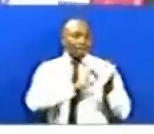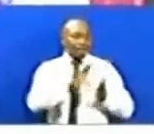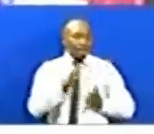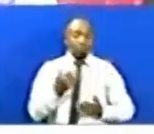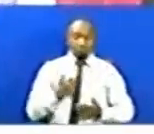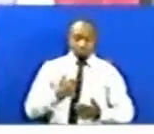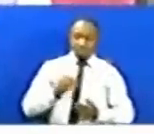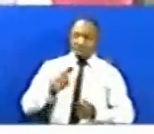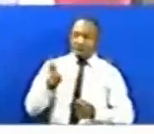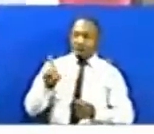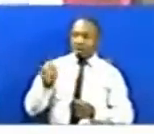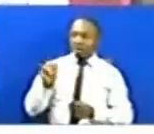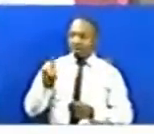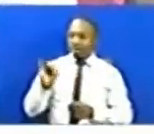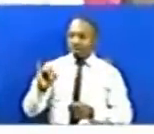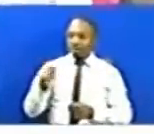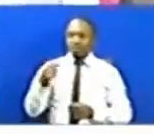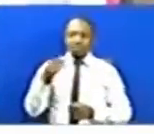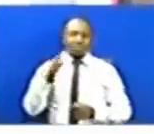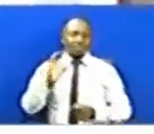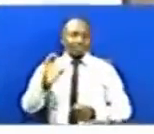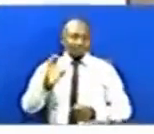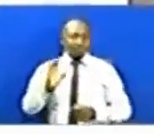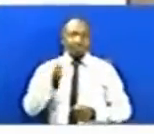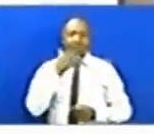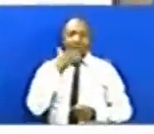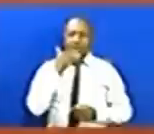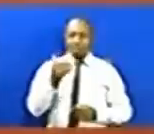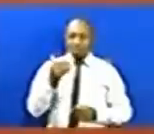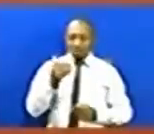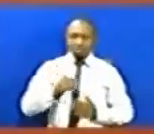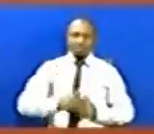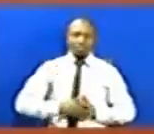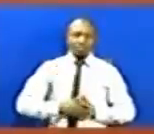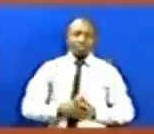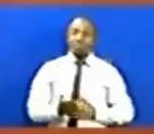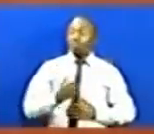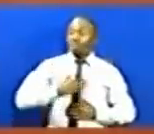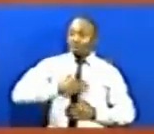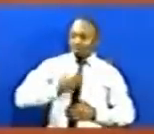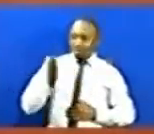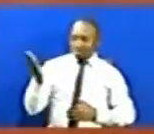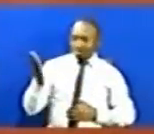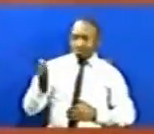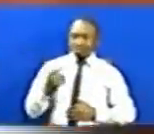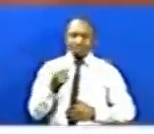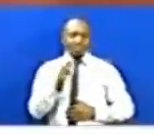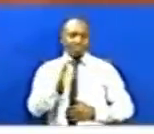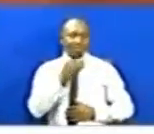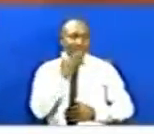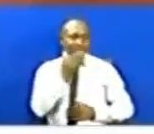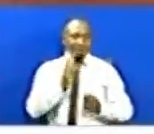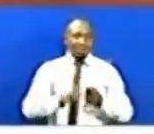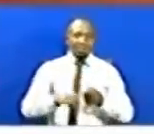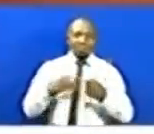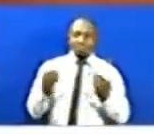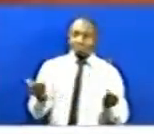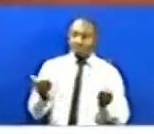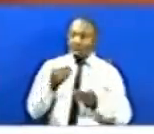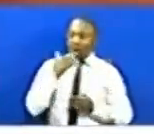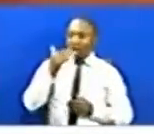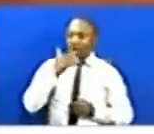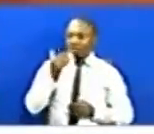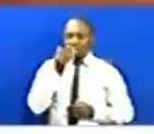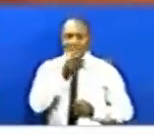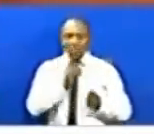Salaam, Khalid Gangana, TBC Aridhio. Asante Khalid Gangana wa TBC Aridhio.